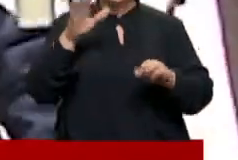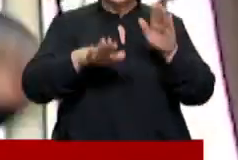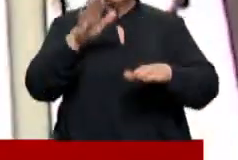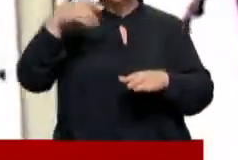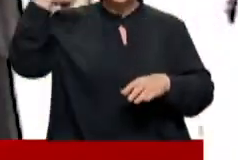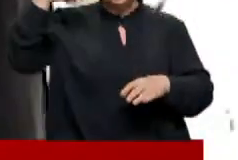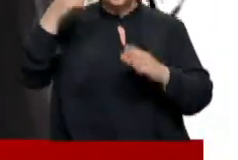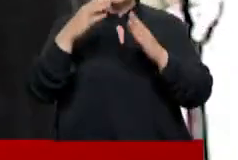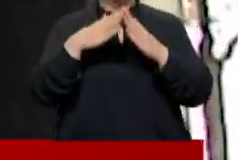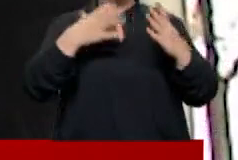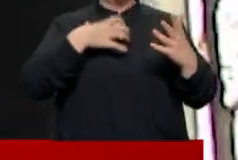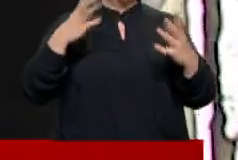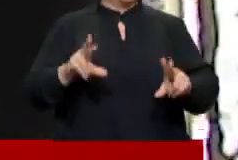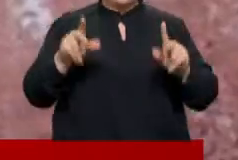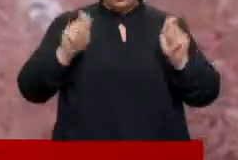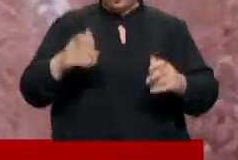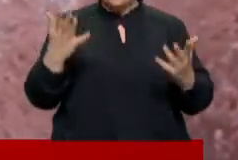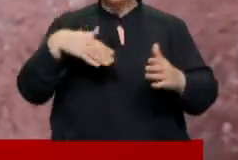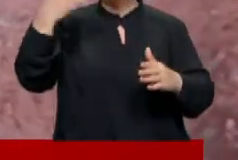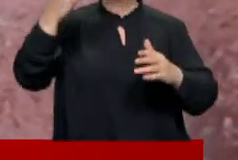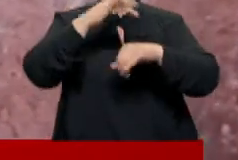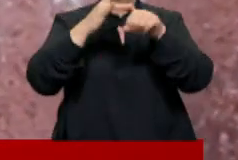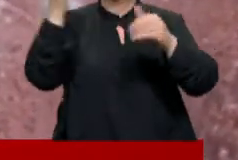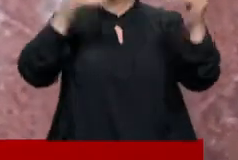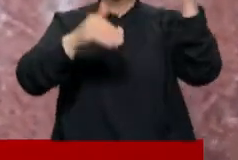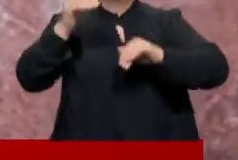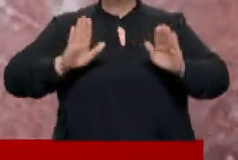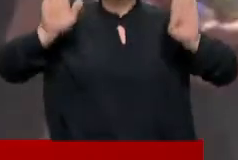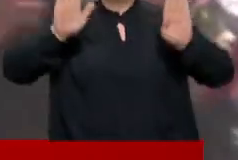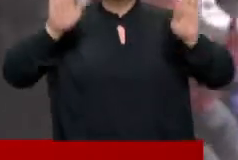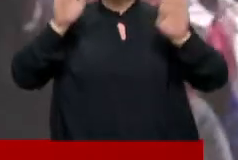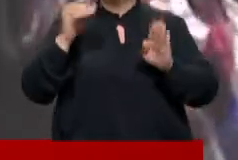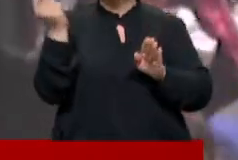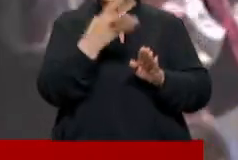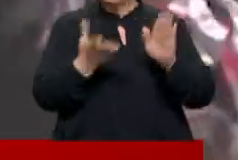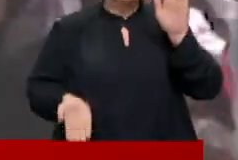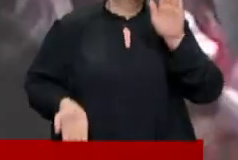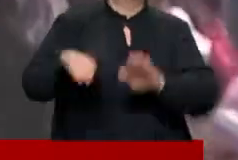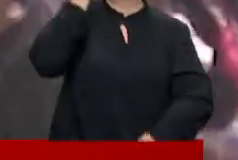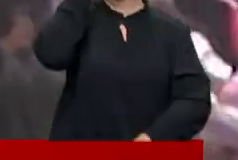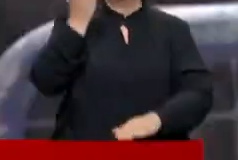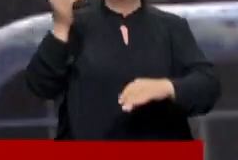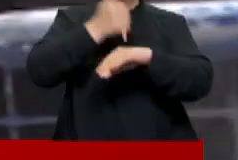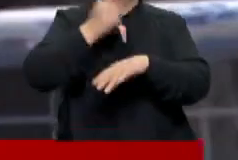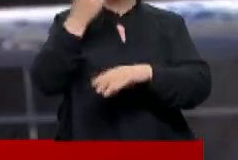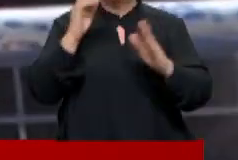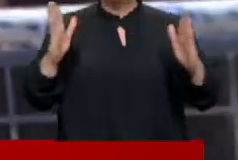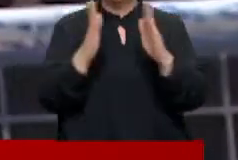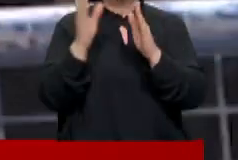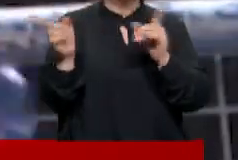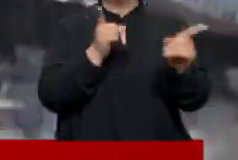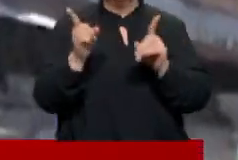yakın Suriyeli'ye ev sahipliği yapıyor ama başka ülkelerden gelen sığınmacılarla rakam çok daha yüksek. İktidarla muhalefet